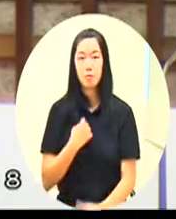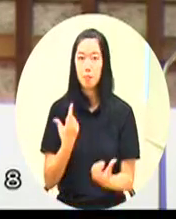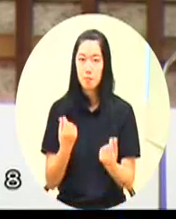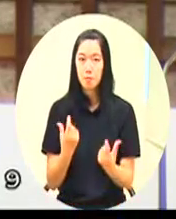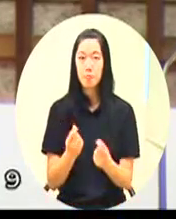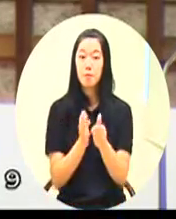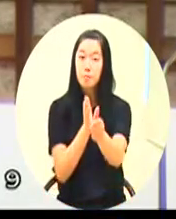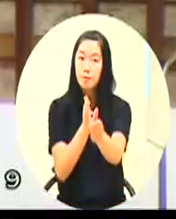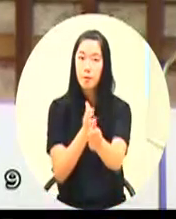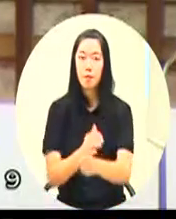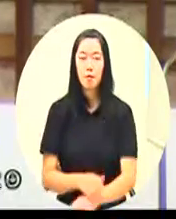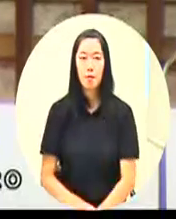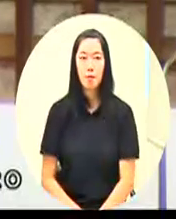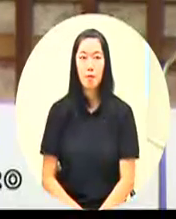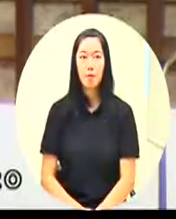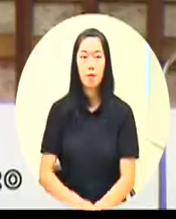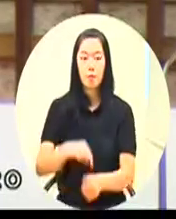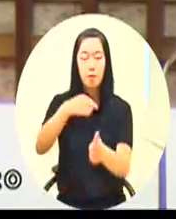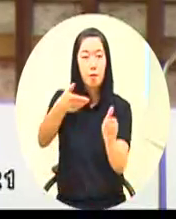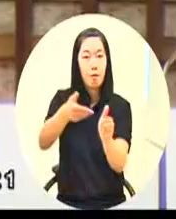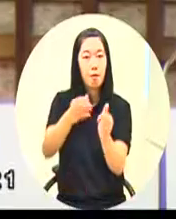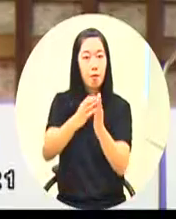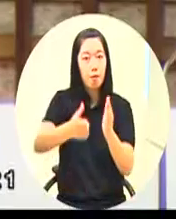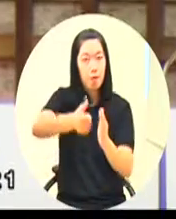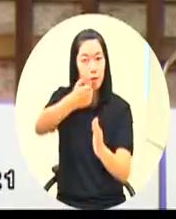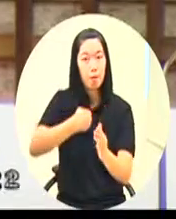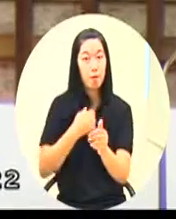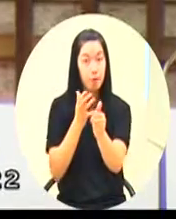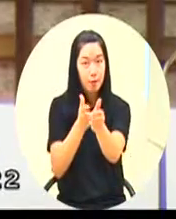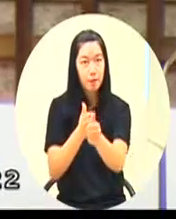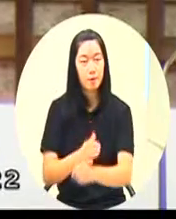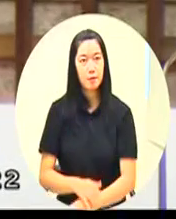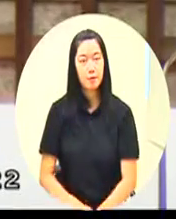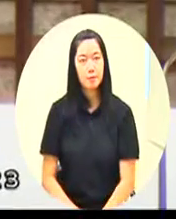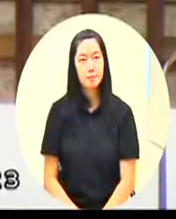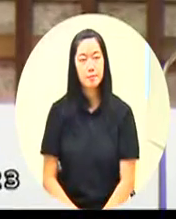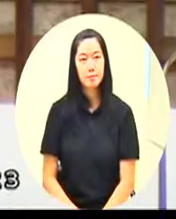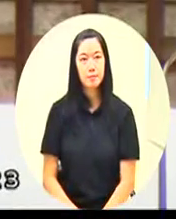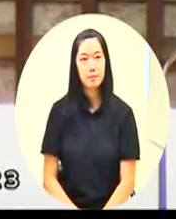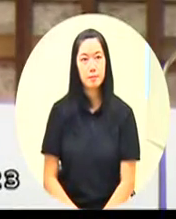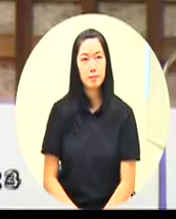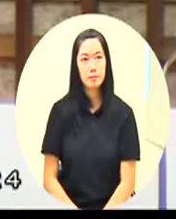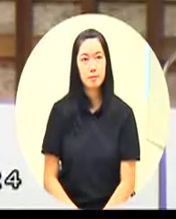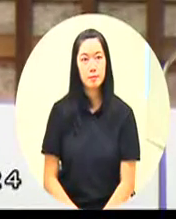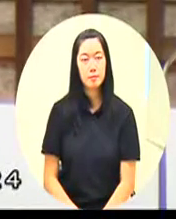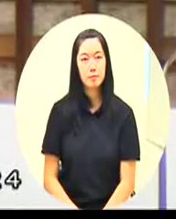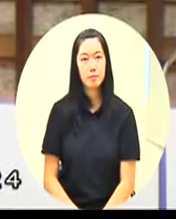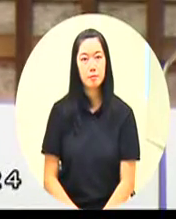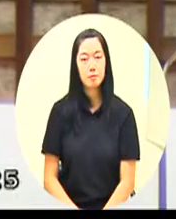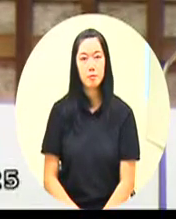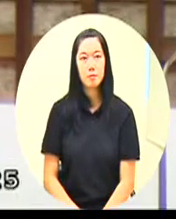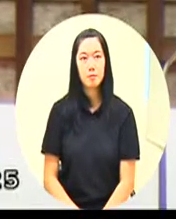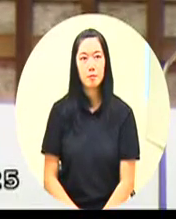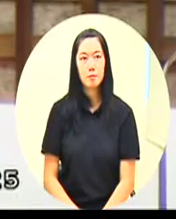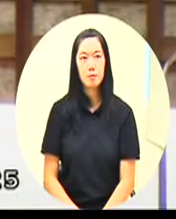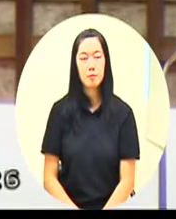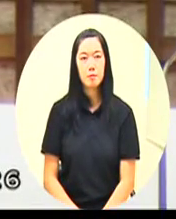下我们教育局局长。局长，叫到你就要站起来啊。